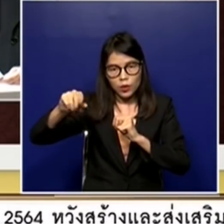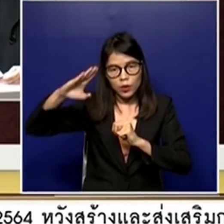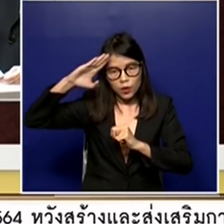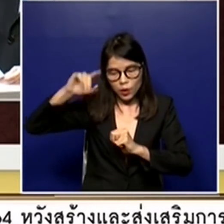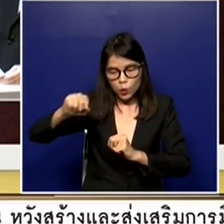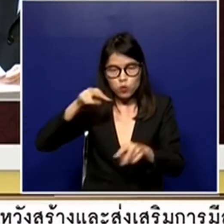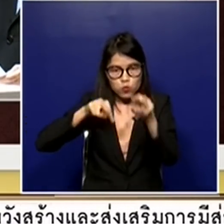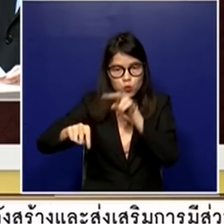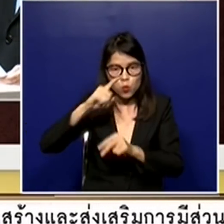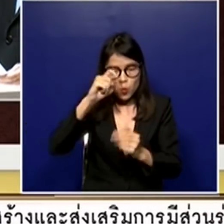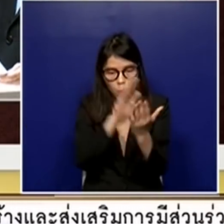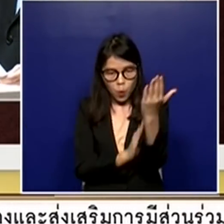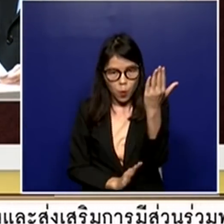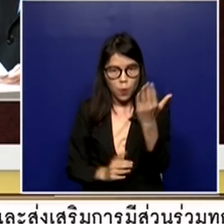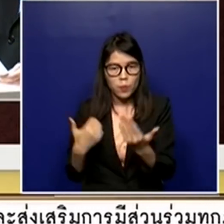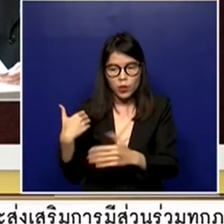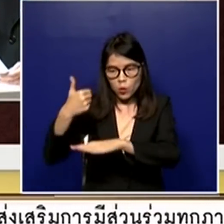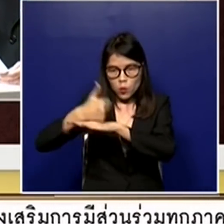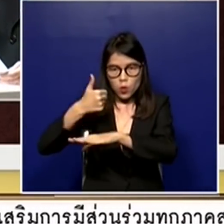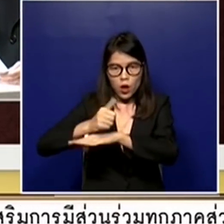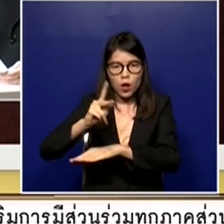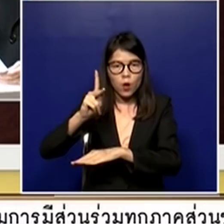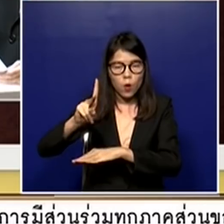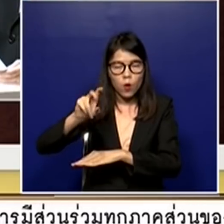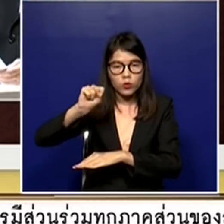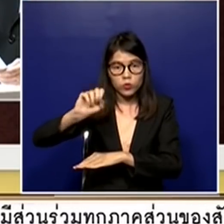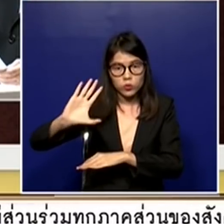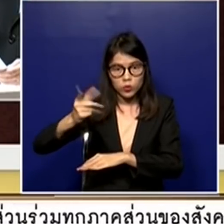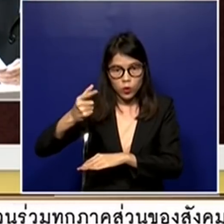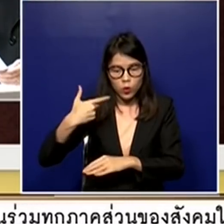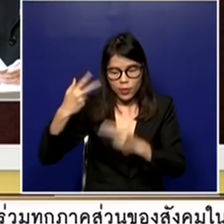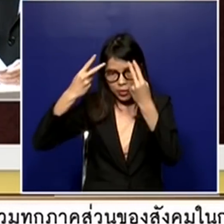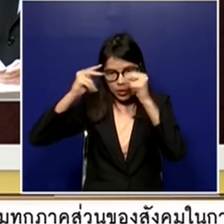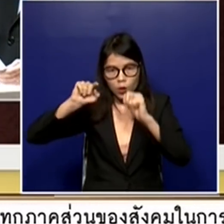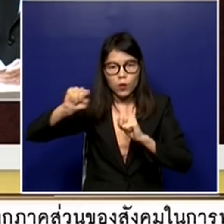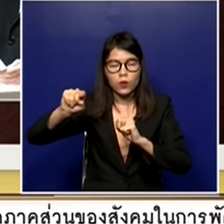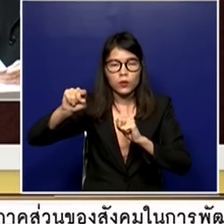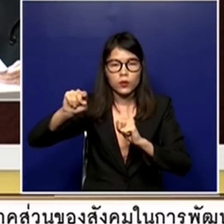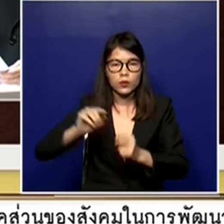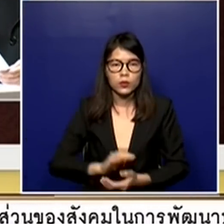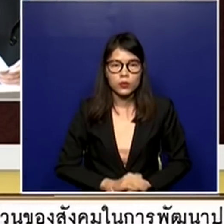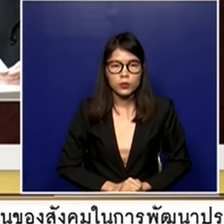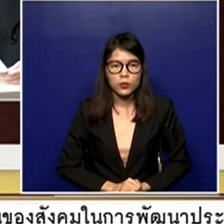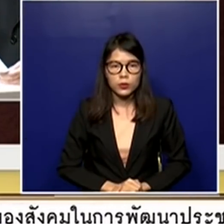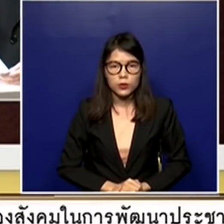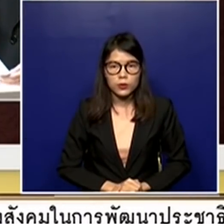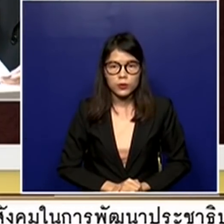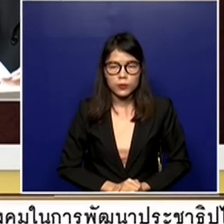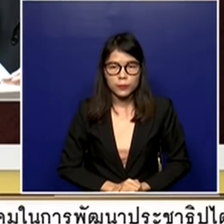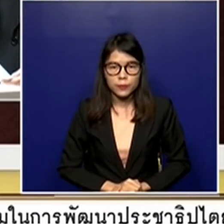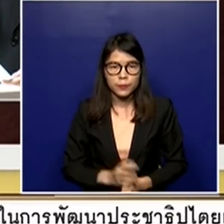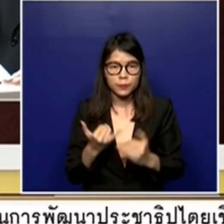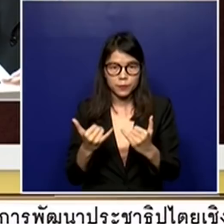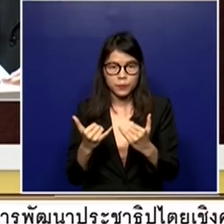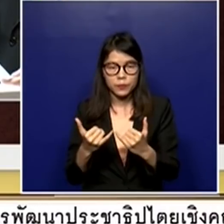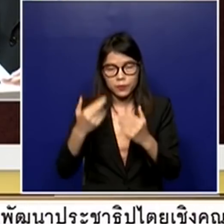โดยเชื่อมั่นนะครับนายวุฒิสภาของสมาชิกทุกคนจะไม่สร้างปัญหาในกระบวนการทำงานนี้แล้วก็ไม่ว่าบรรยากาศการประชุมจะเป็นอย่างไรที่สุด